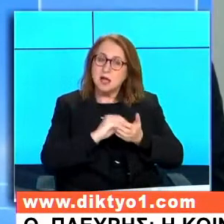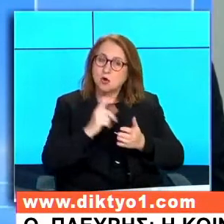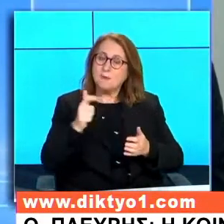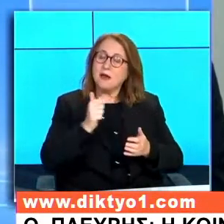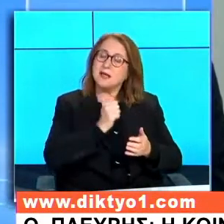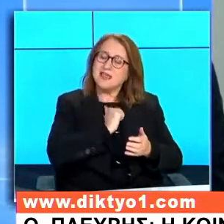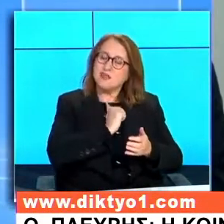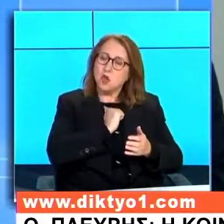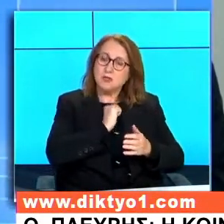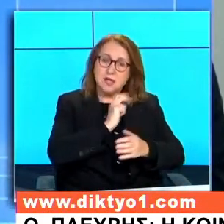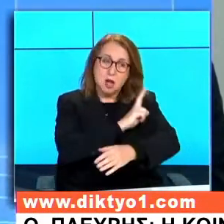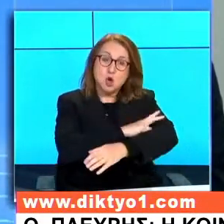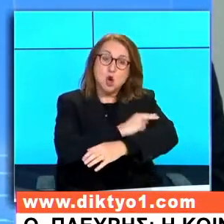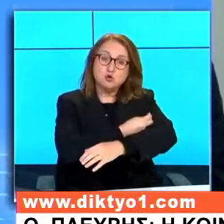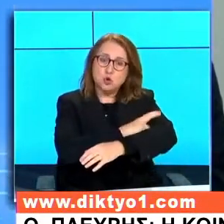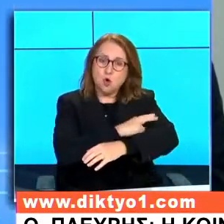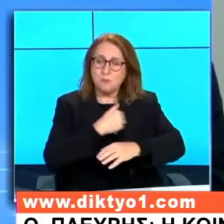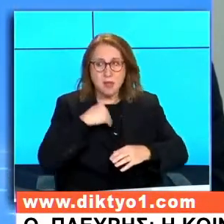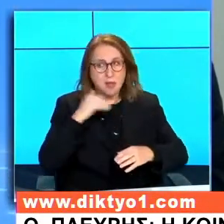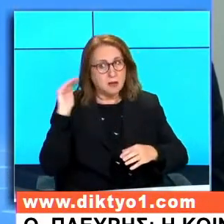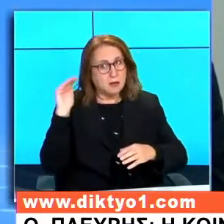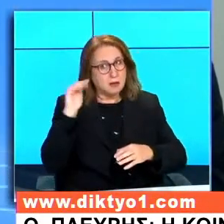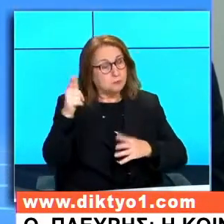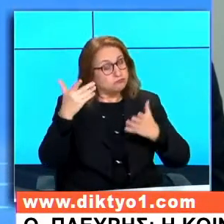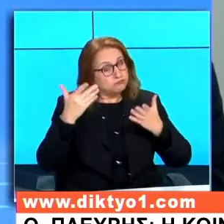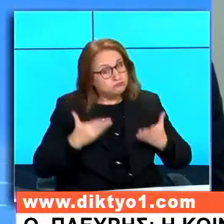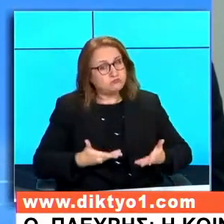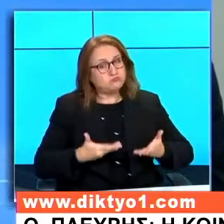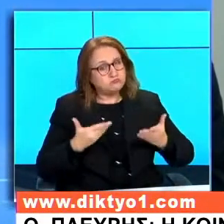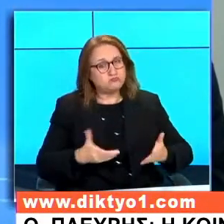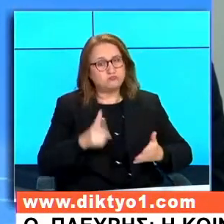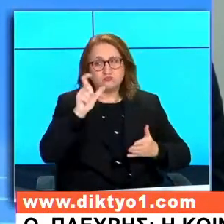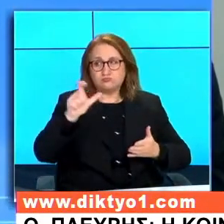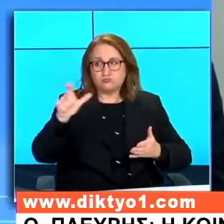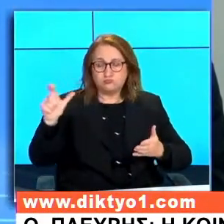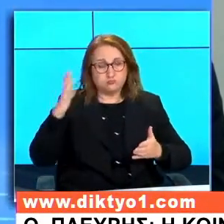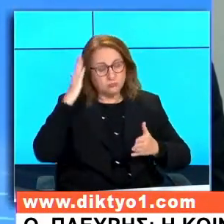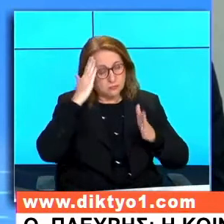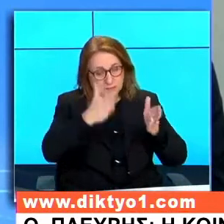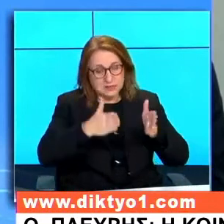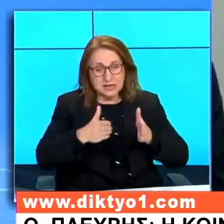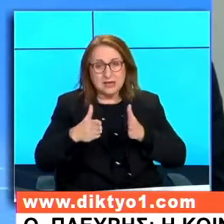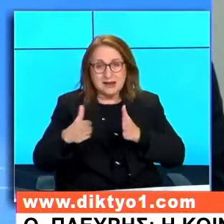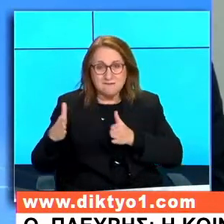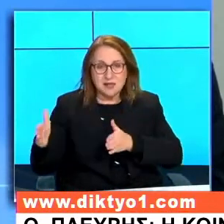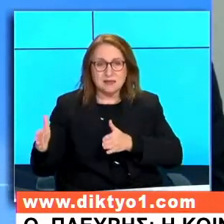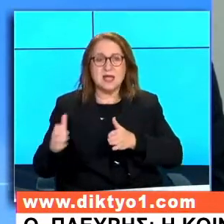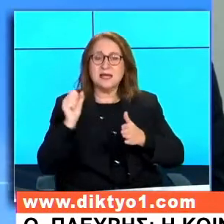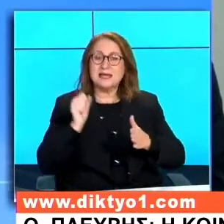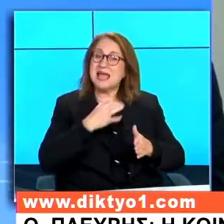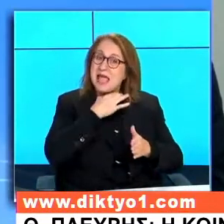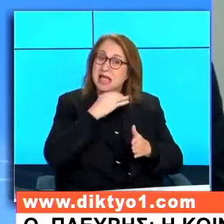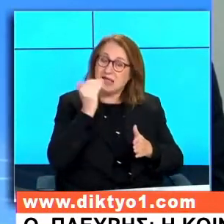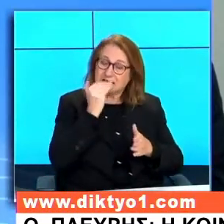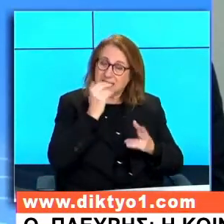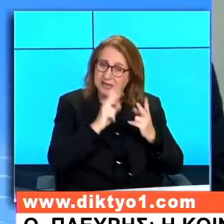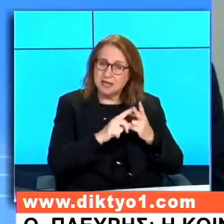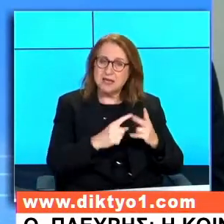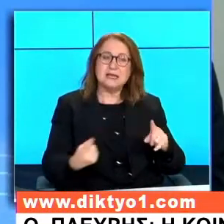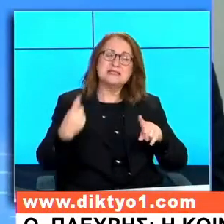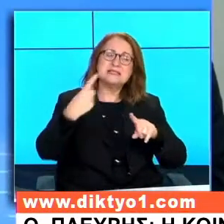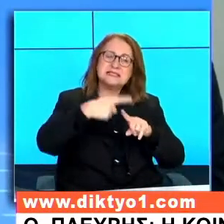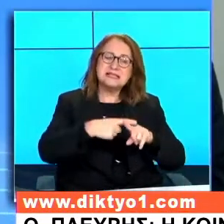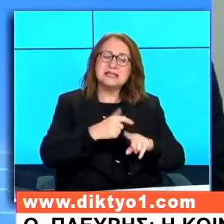των δυνάμεών τους, τα οποία έχουμε ζητήσει σε κλίνες ΜΕΘ αλλά και σε απλές κλίνες, καθώς επίσης και με τη συνεργασία των ιδιωτών